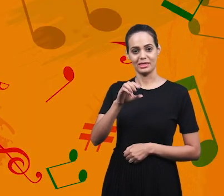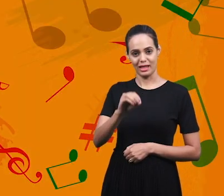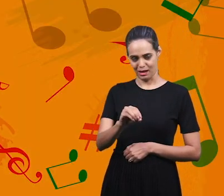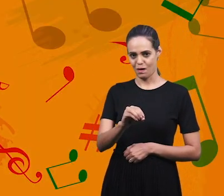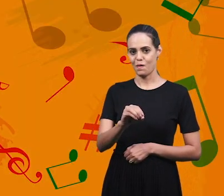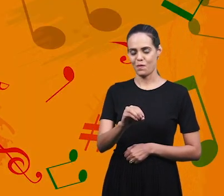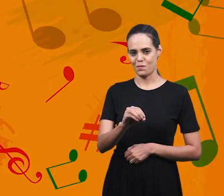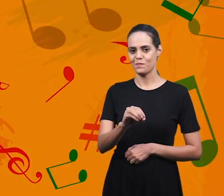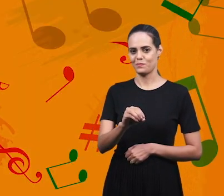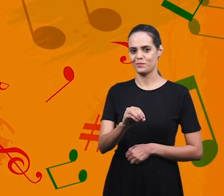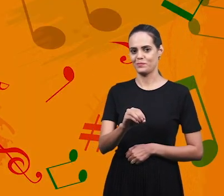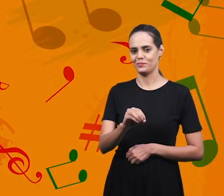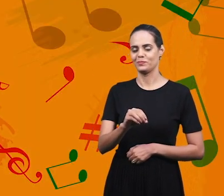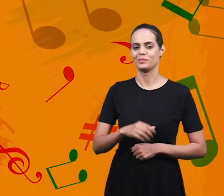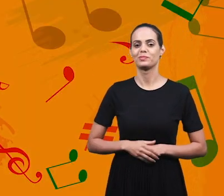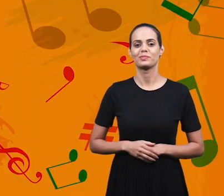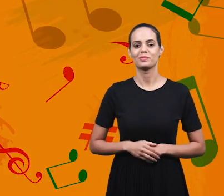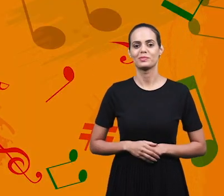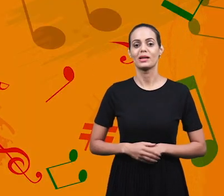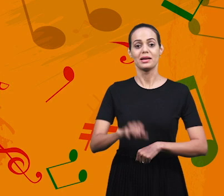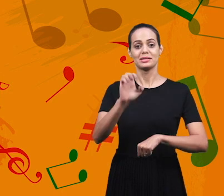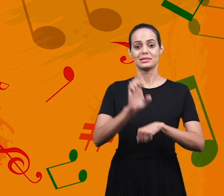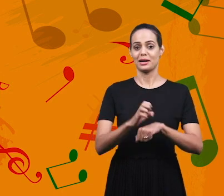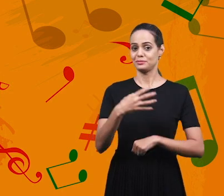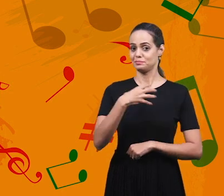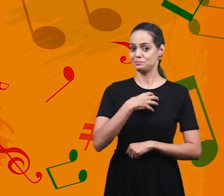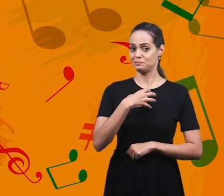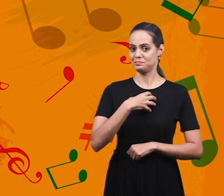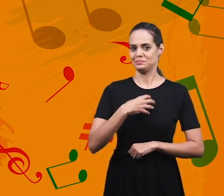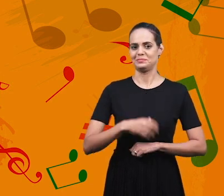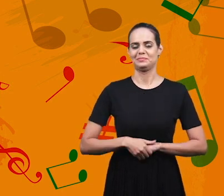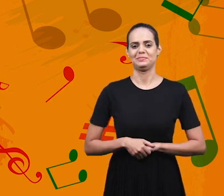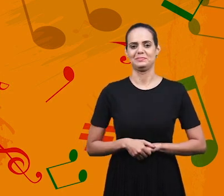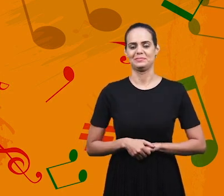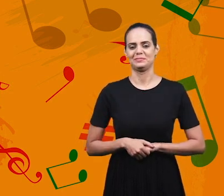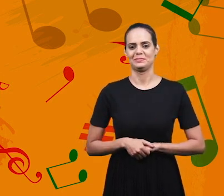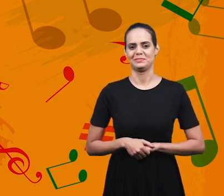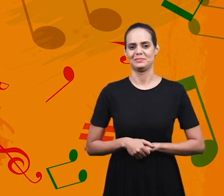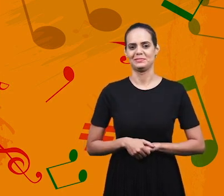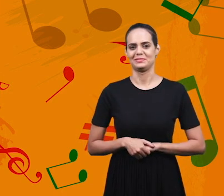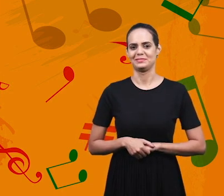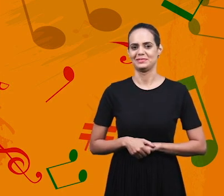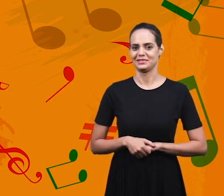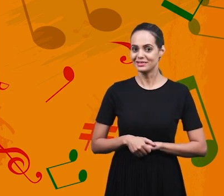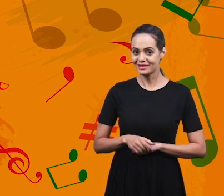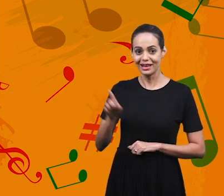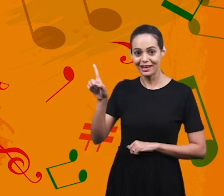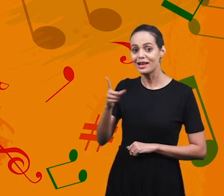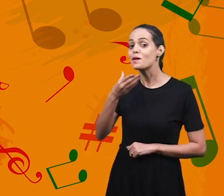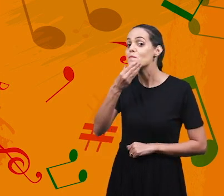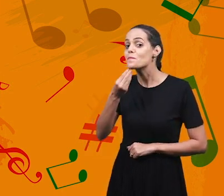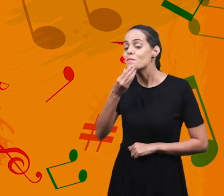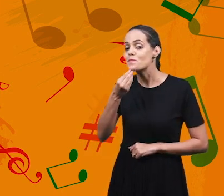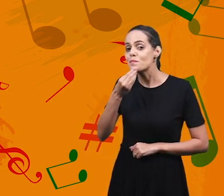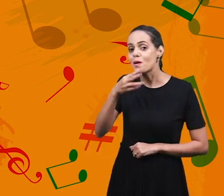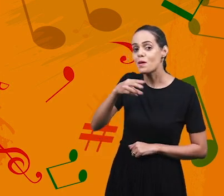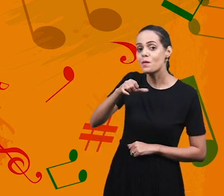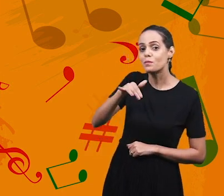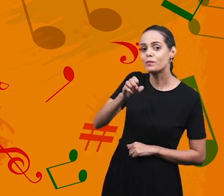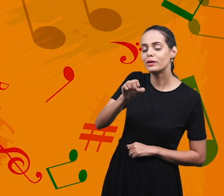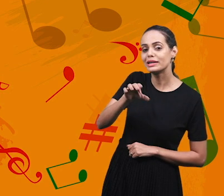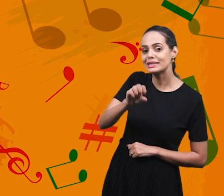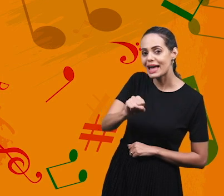Mel Araujo, de l'église de la ville de Salvador, dans l'état de Bahia, au Brésil.